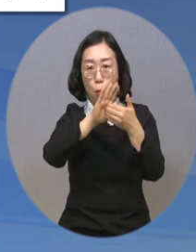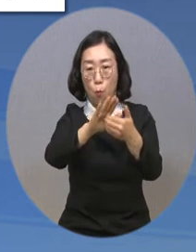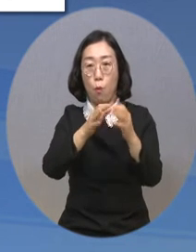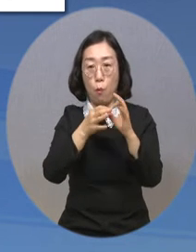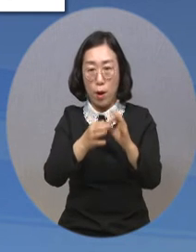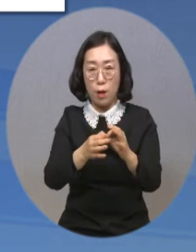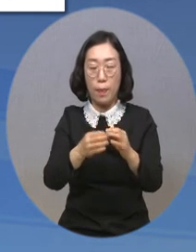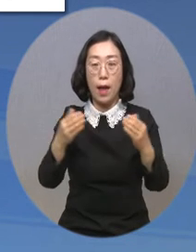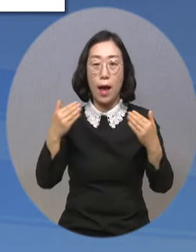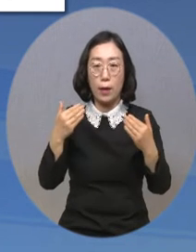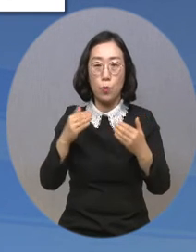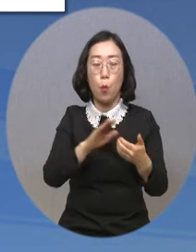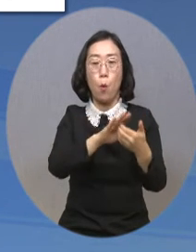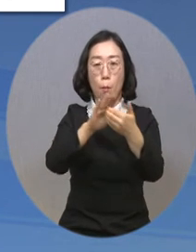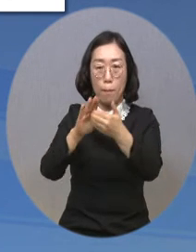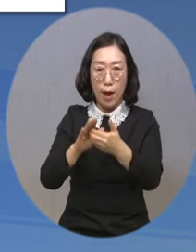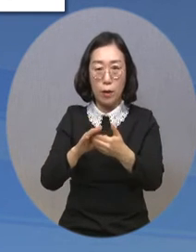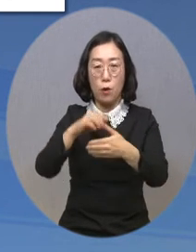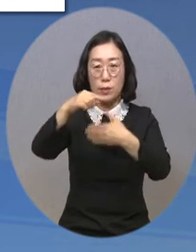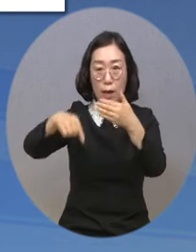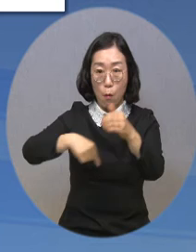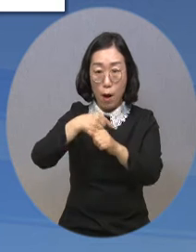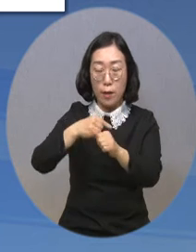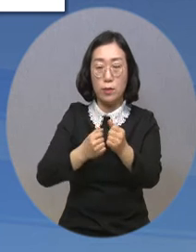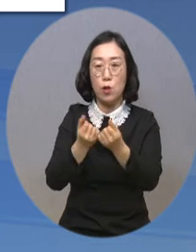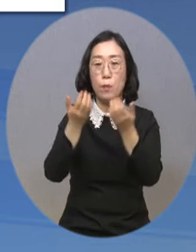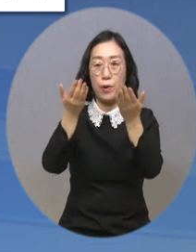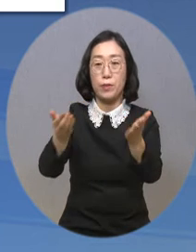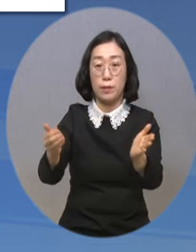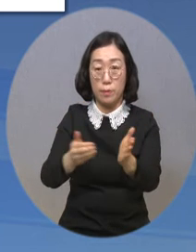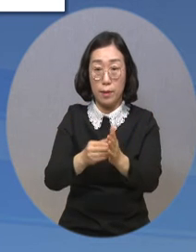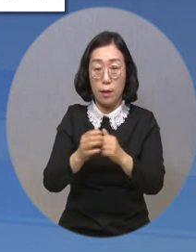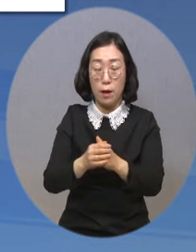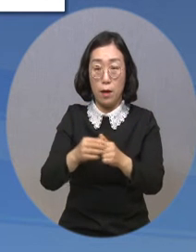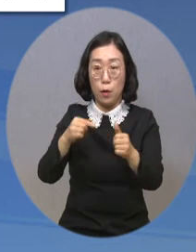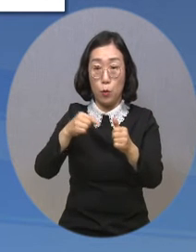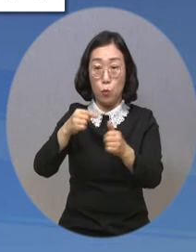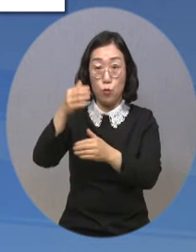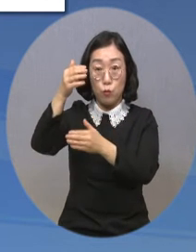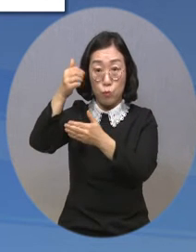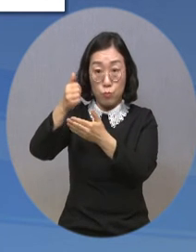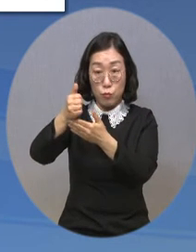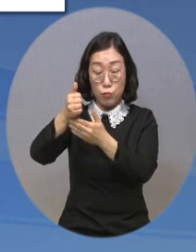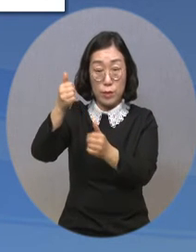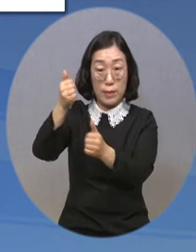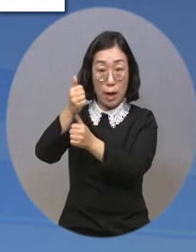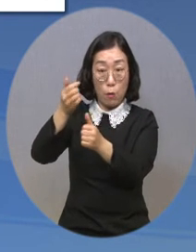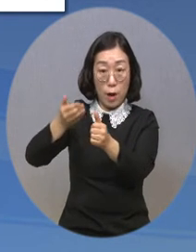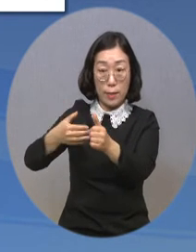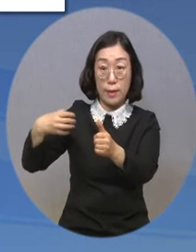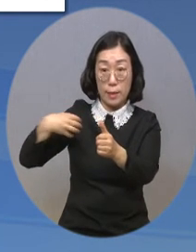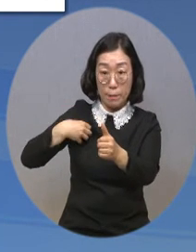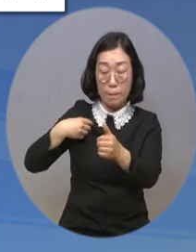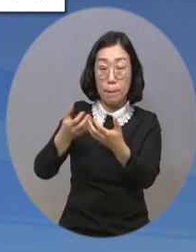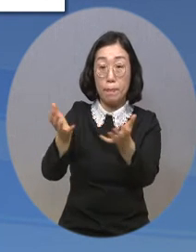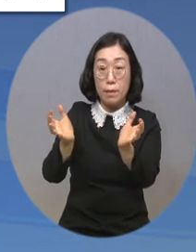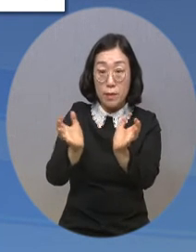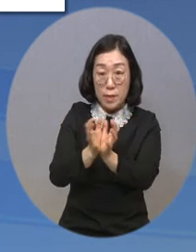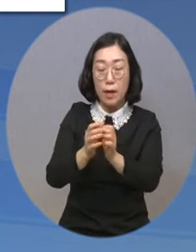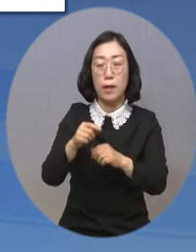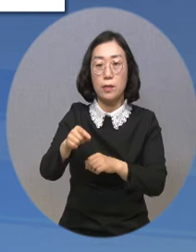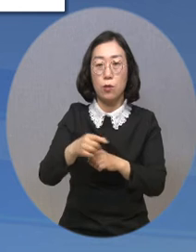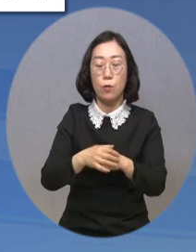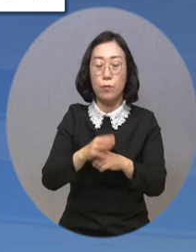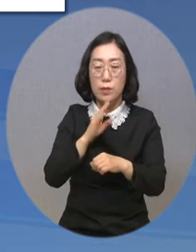학기 학교 방역 추진 현황을 발표했습니다. 교육부 차관이 팀장인 오미크론 대응 교육부